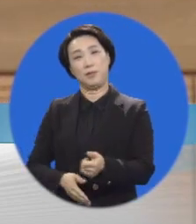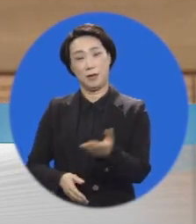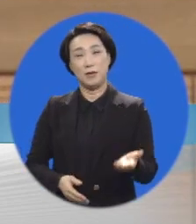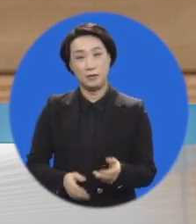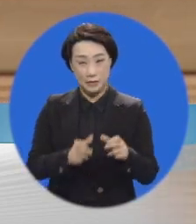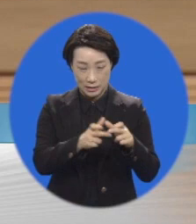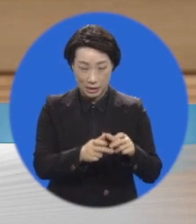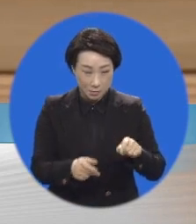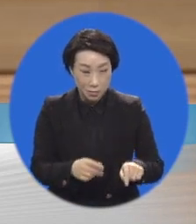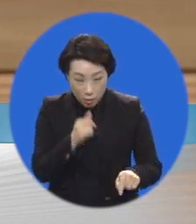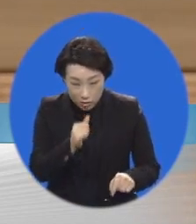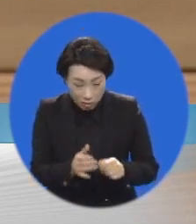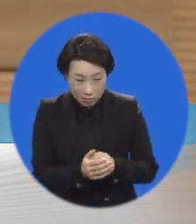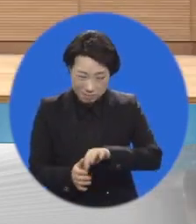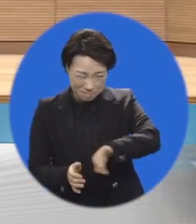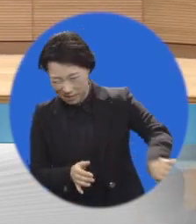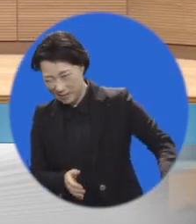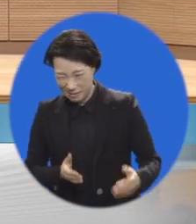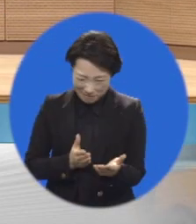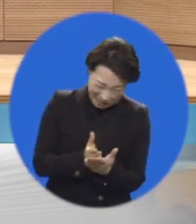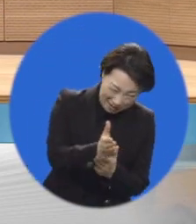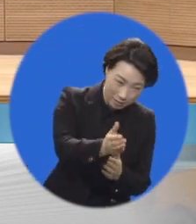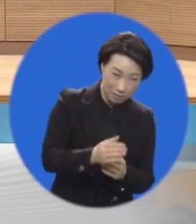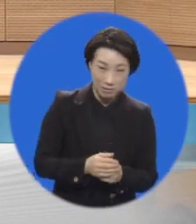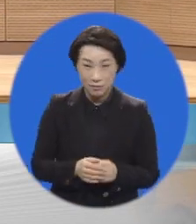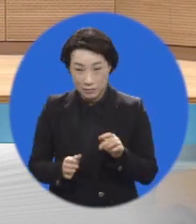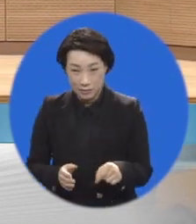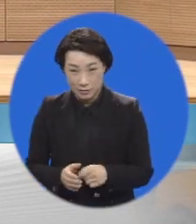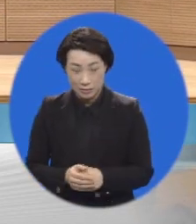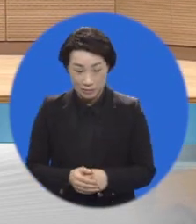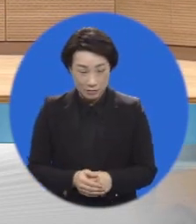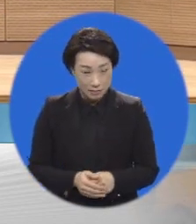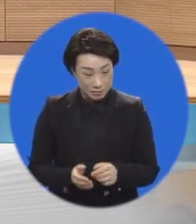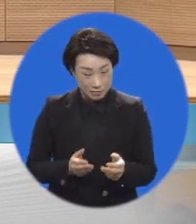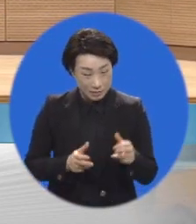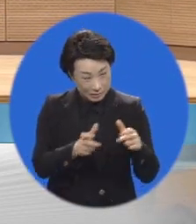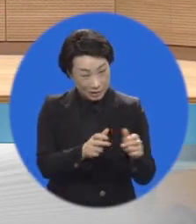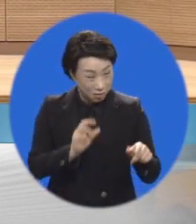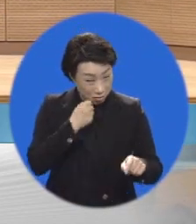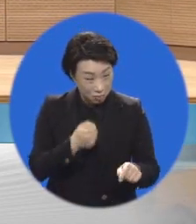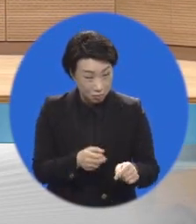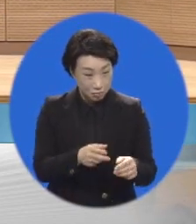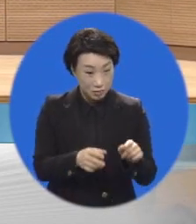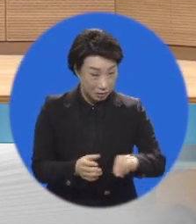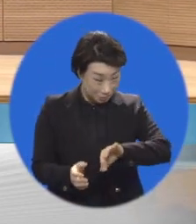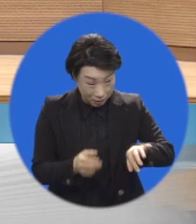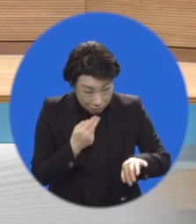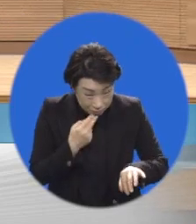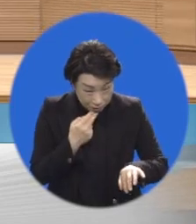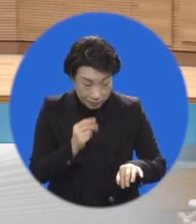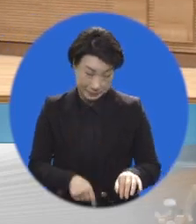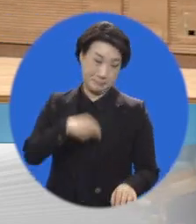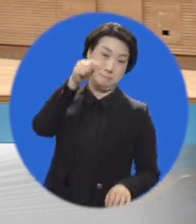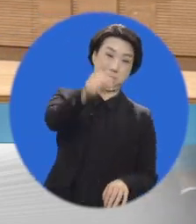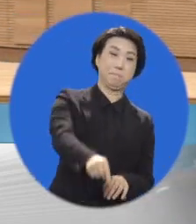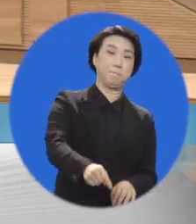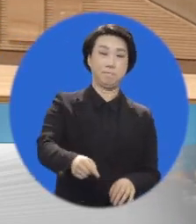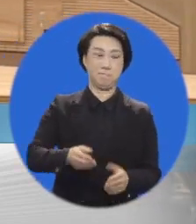창임을 비껴 안 비껴 넘어갈 테고 안 믿겨 가는 거야 응?